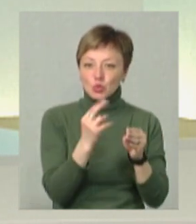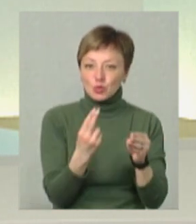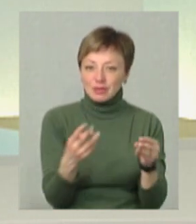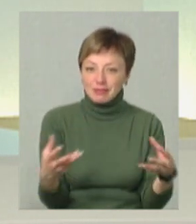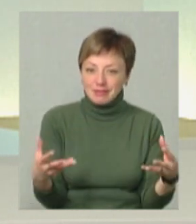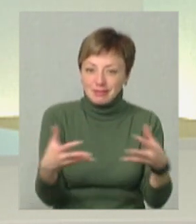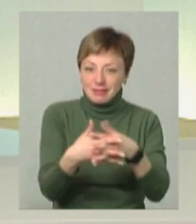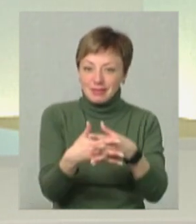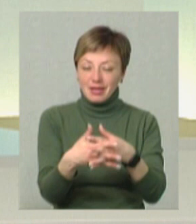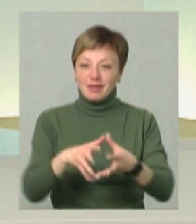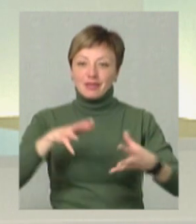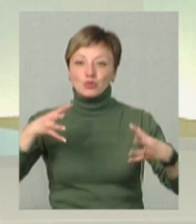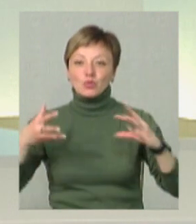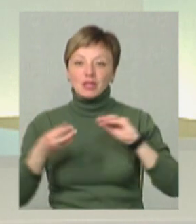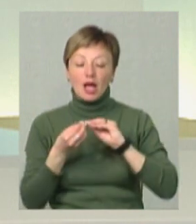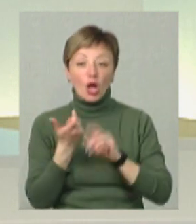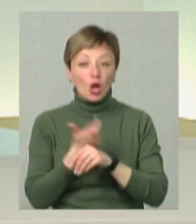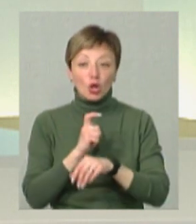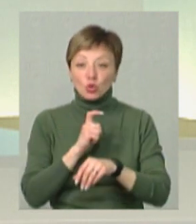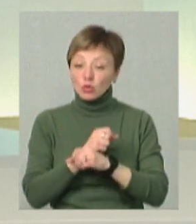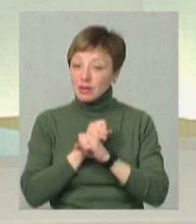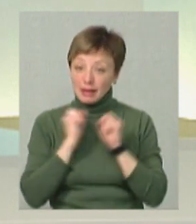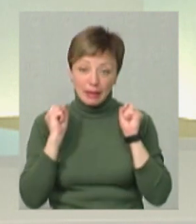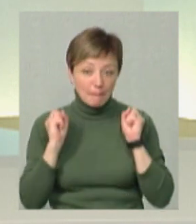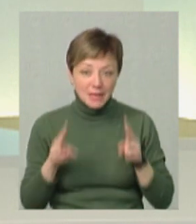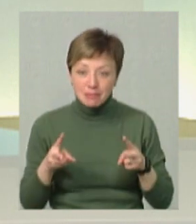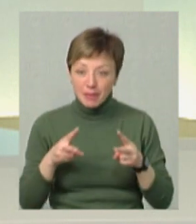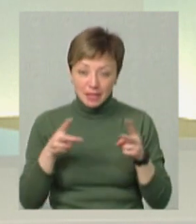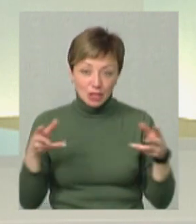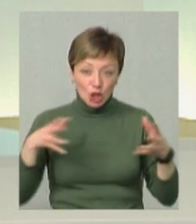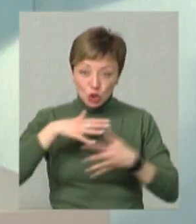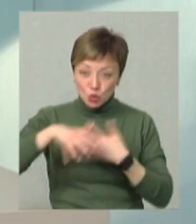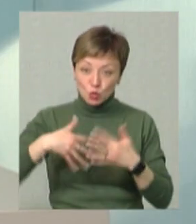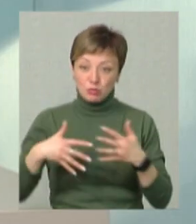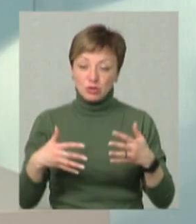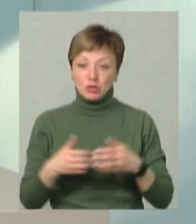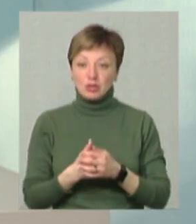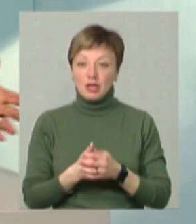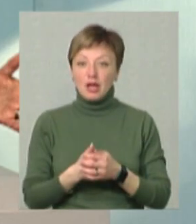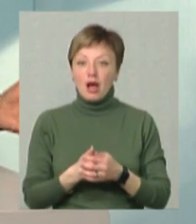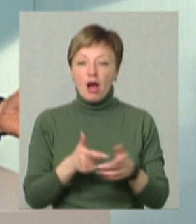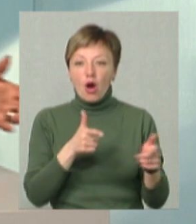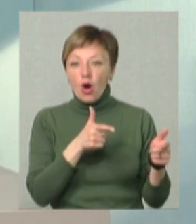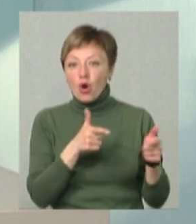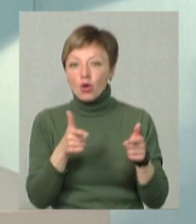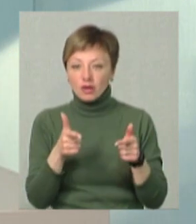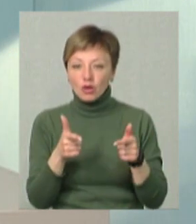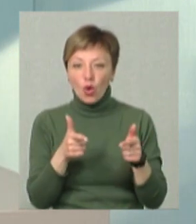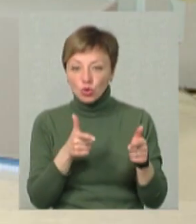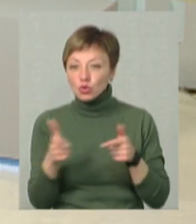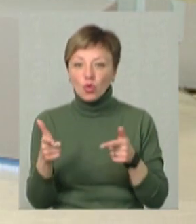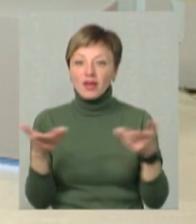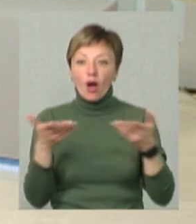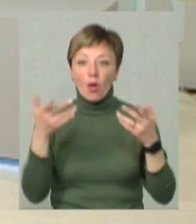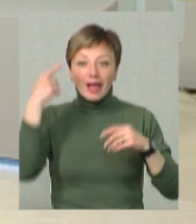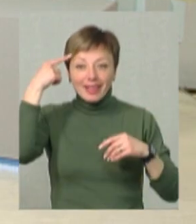соціалізмом. В результаті виходить дуже вибухонебезпечна суміш, яка готова заради